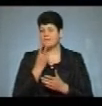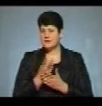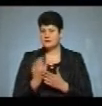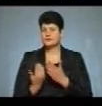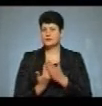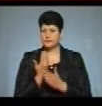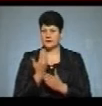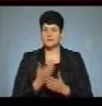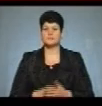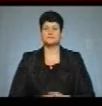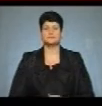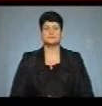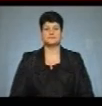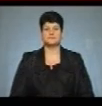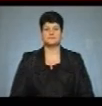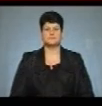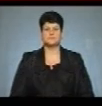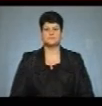випуску.